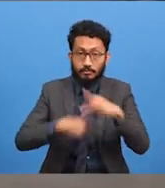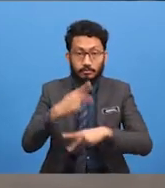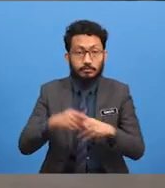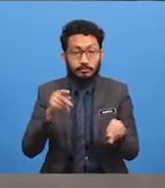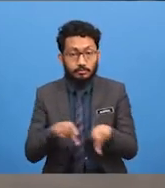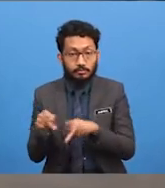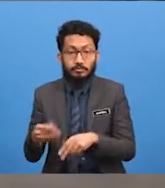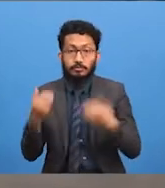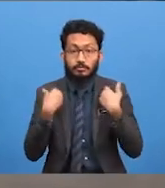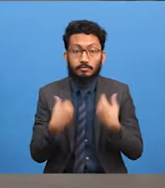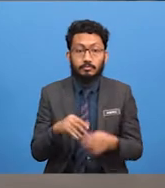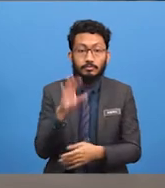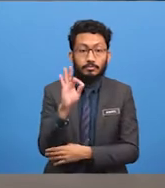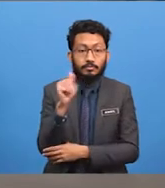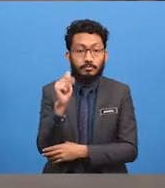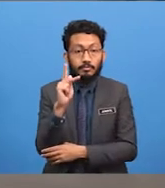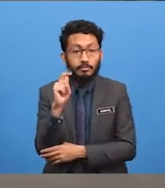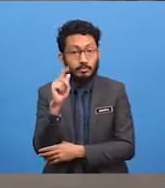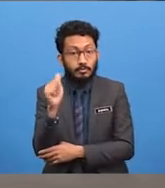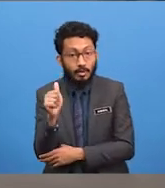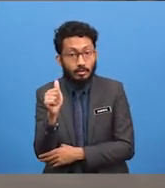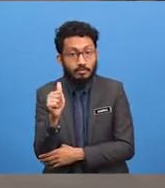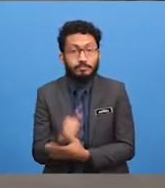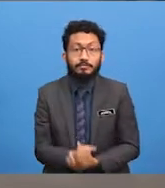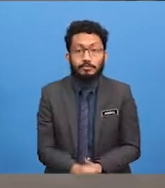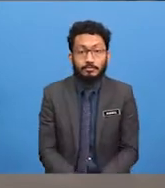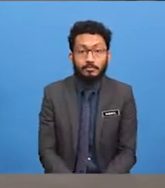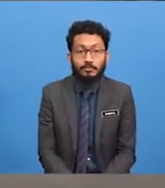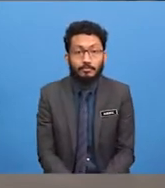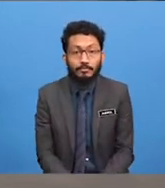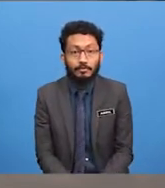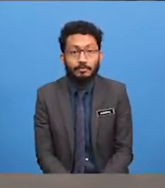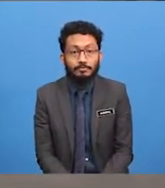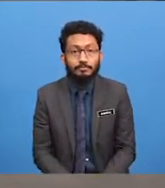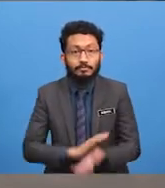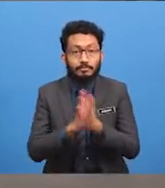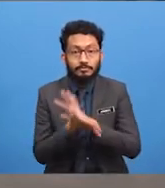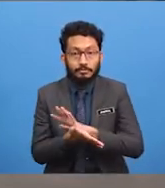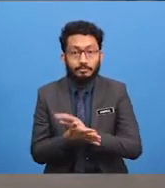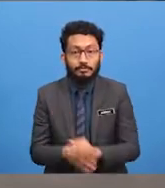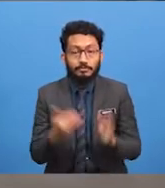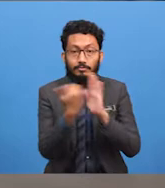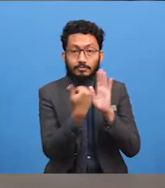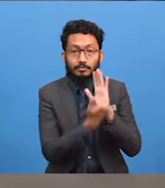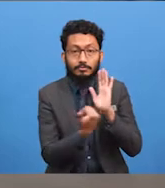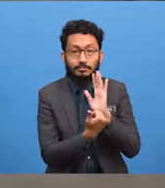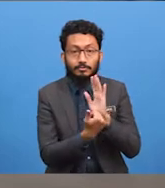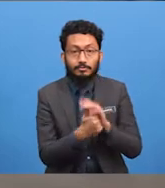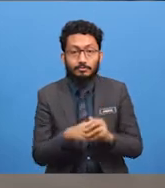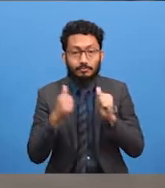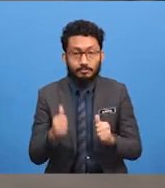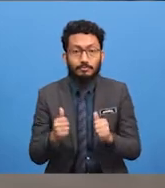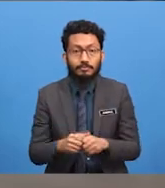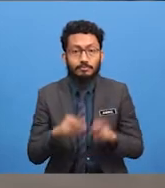merupakan fakta. Maka, 5 langkah proses perancangan yang disenaraikan